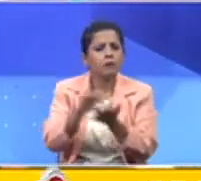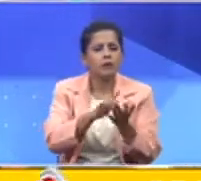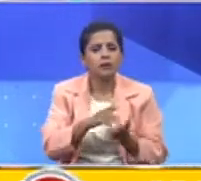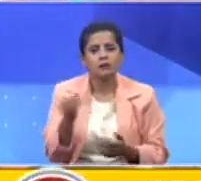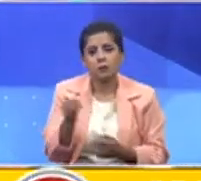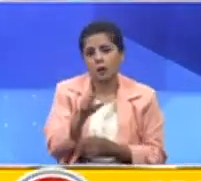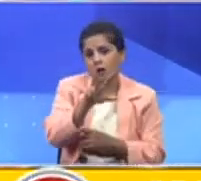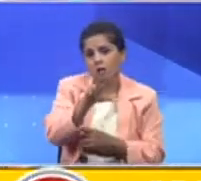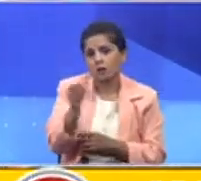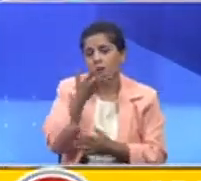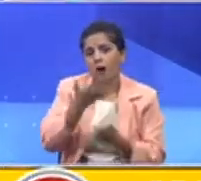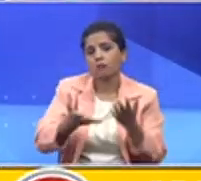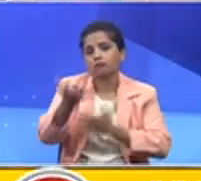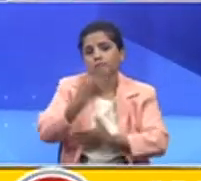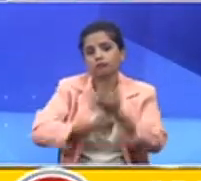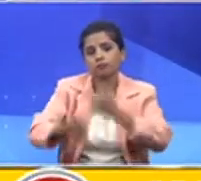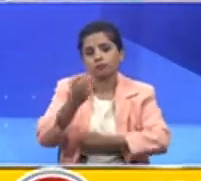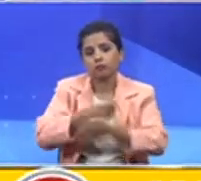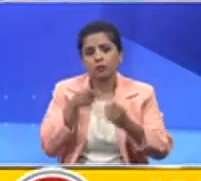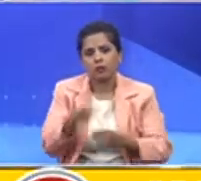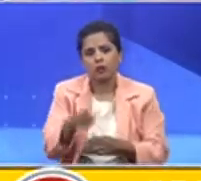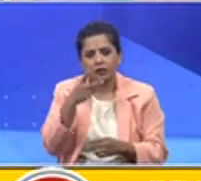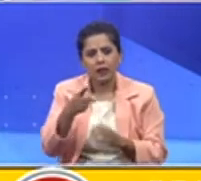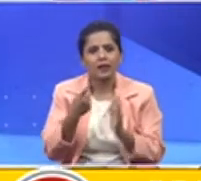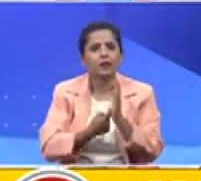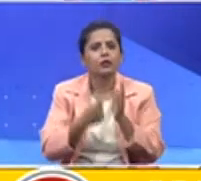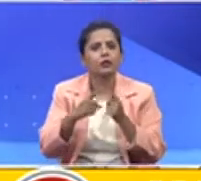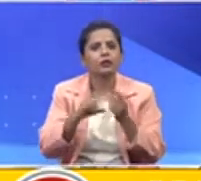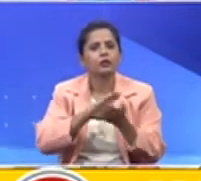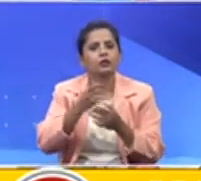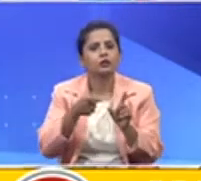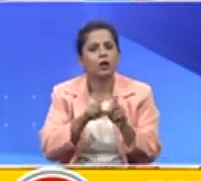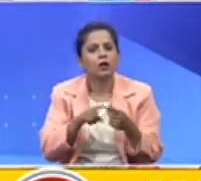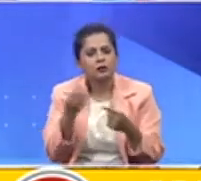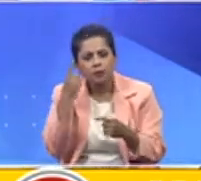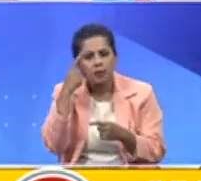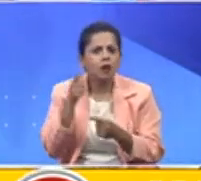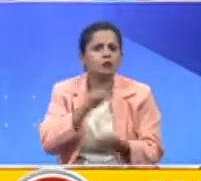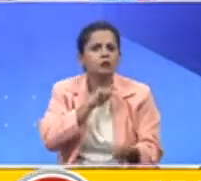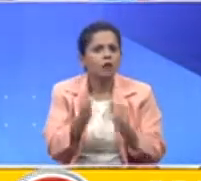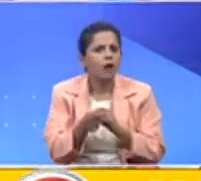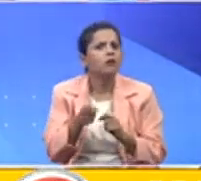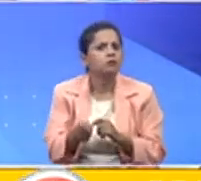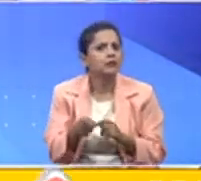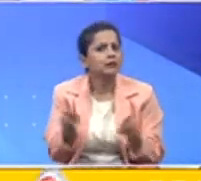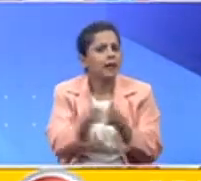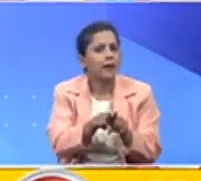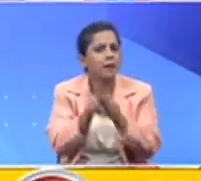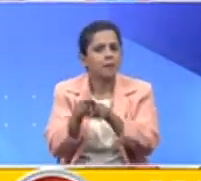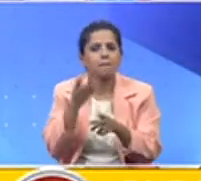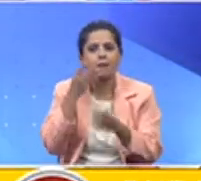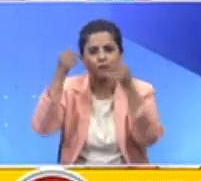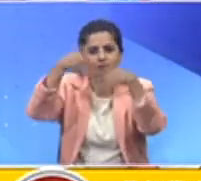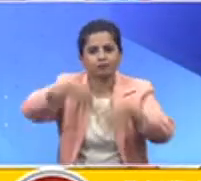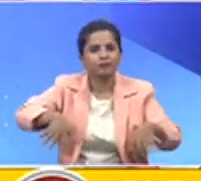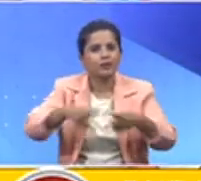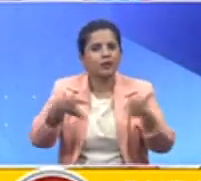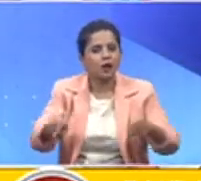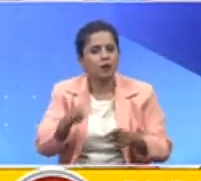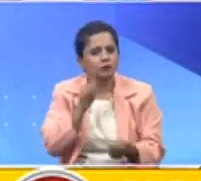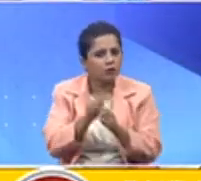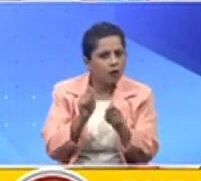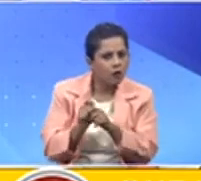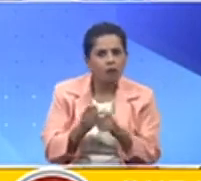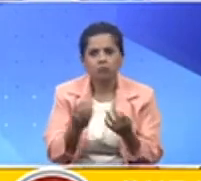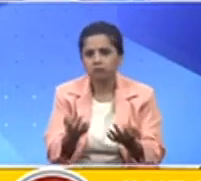आंट सो कुए को रिचार्ट के लिए उप्योग में लाने का लक्ष बनाया है ऐसी ही एक